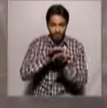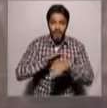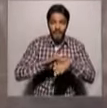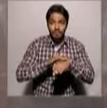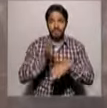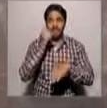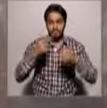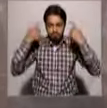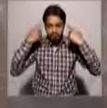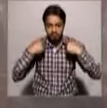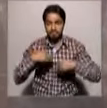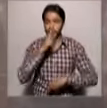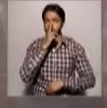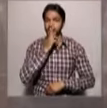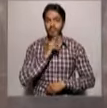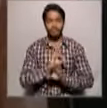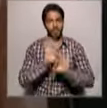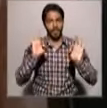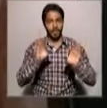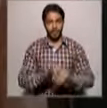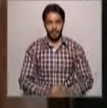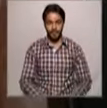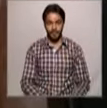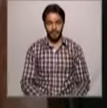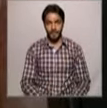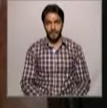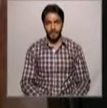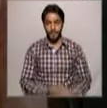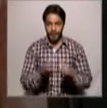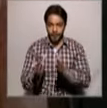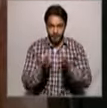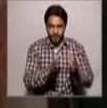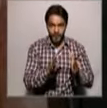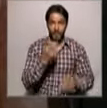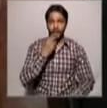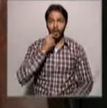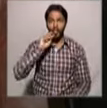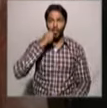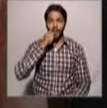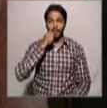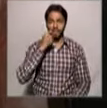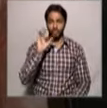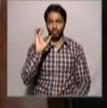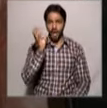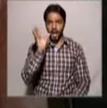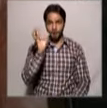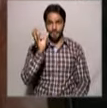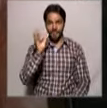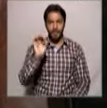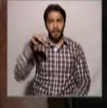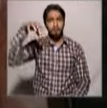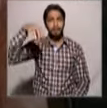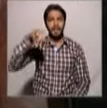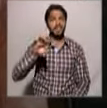هي اللوح المحفوظ كما رأى الأحناف. بارك الله فيكم يا دكتور عامر. تقبل الله. يقول أنا شاب مغربي أشتغل أو أعمل في